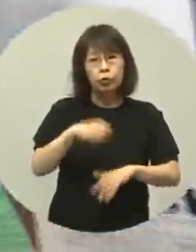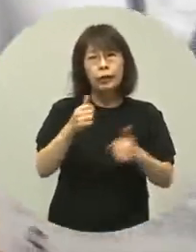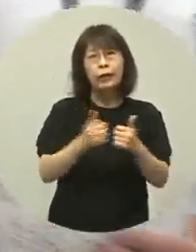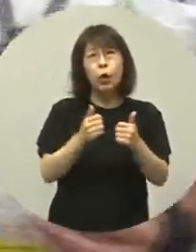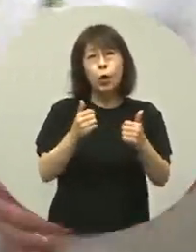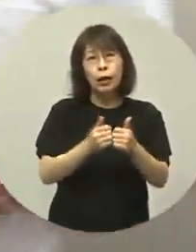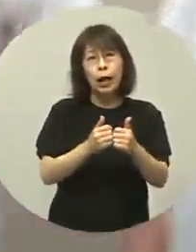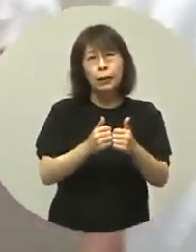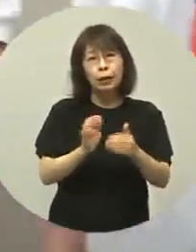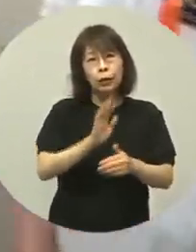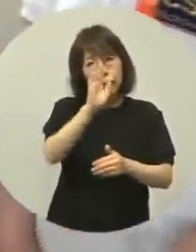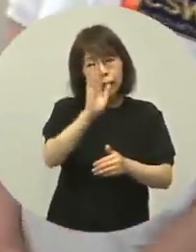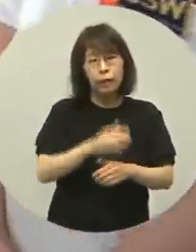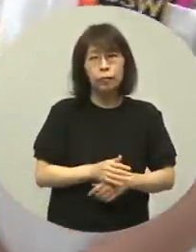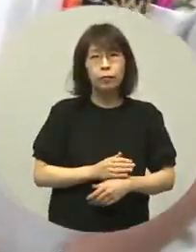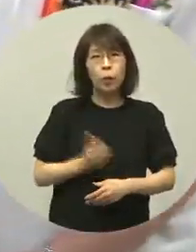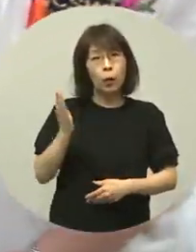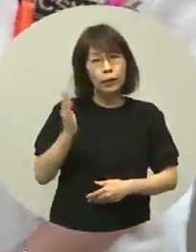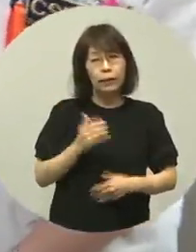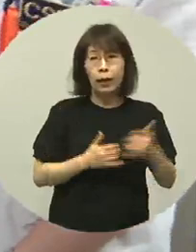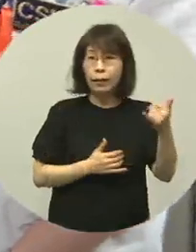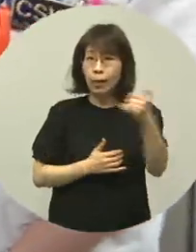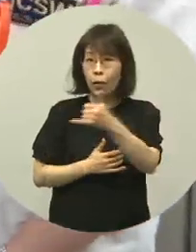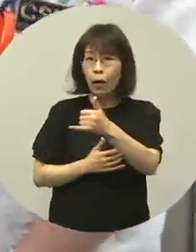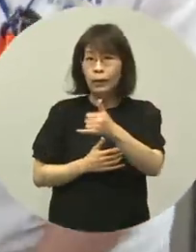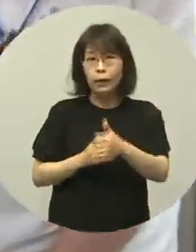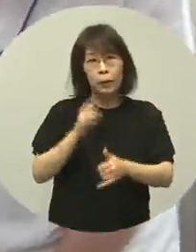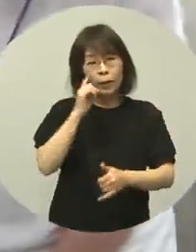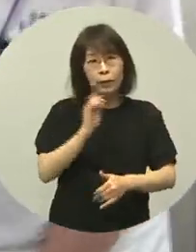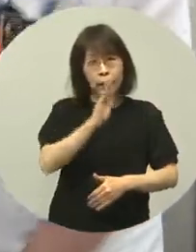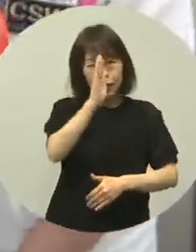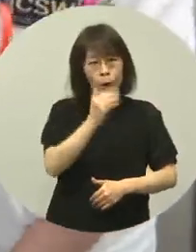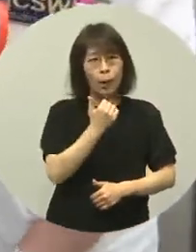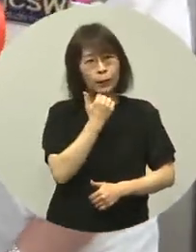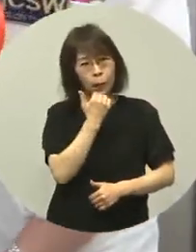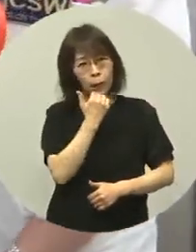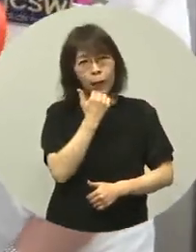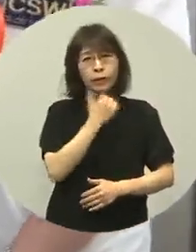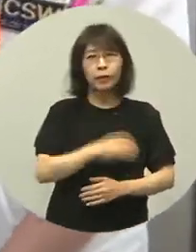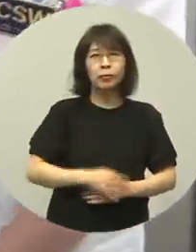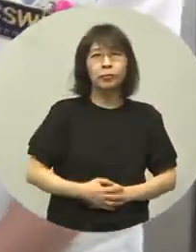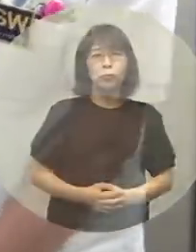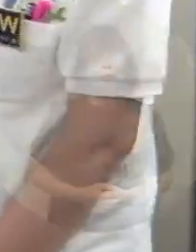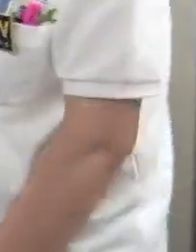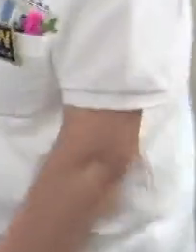と思います。ぜひ皆さん、こちら何かありましたら電話してみてください。 お待ちしております。